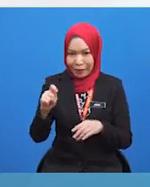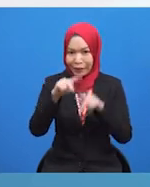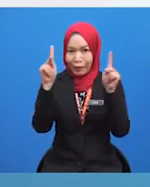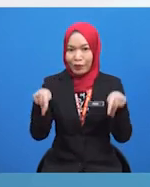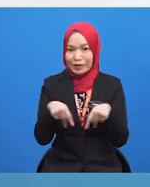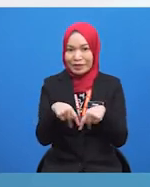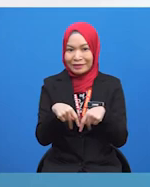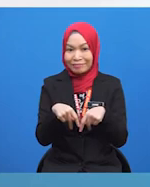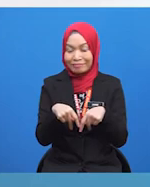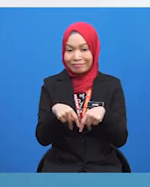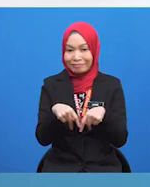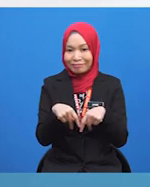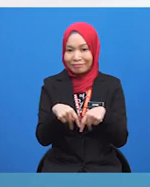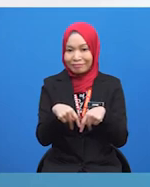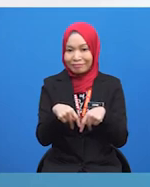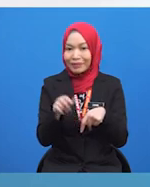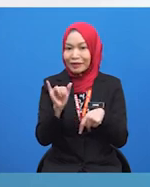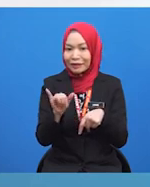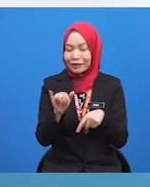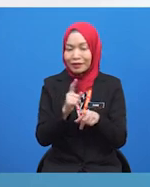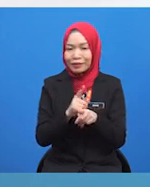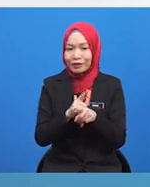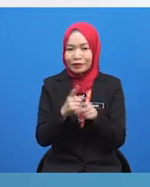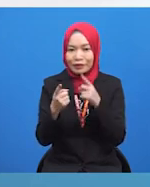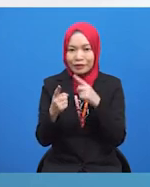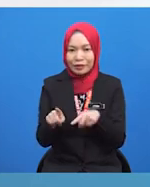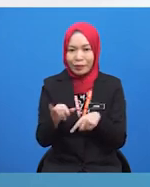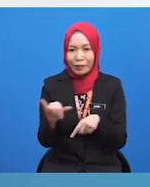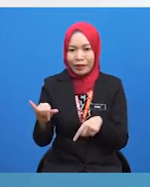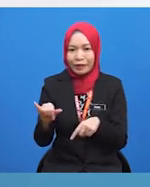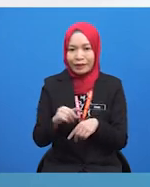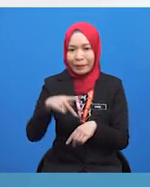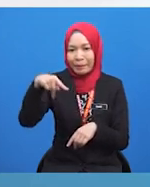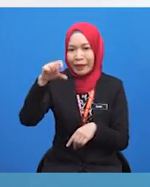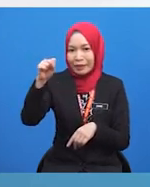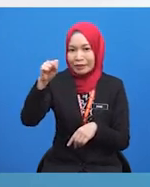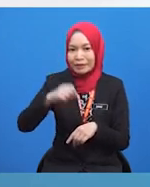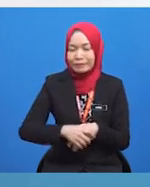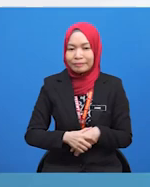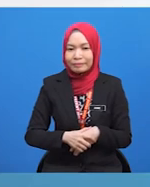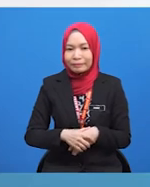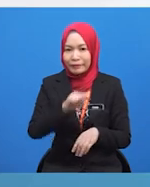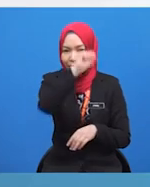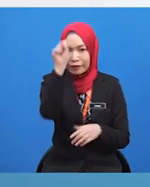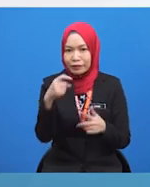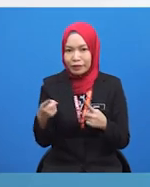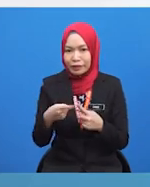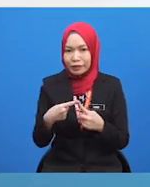murid-murid. Ya, betul. Jawapannya Adobe Photoshop. Soalan kedua.